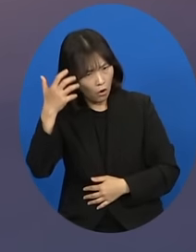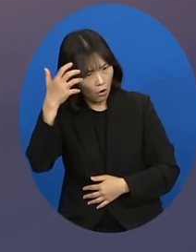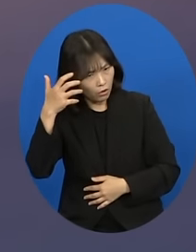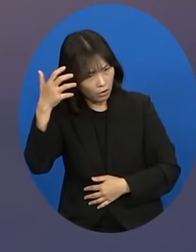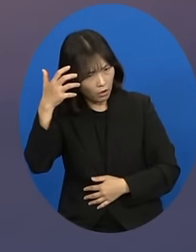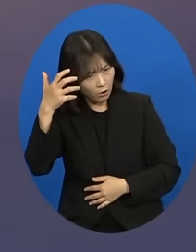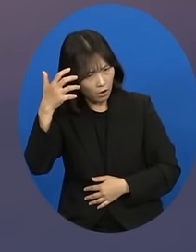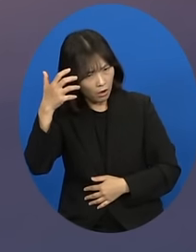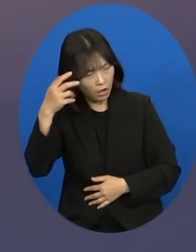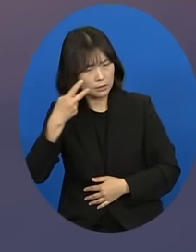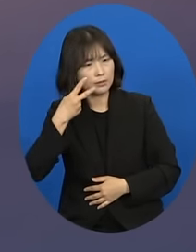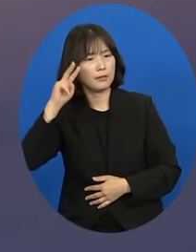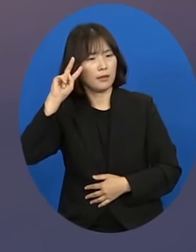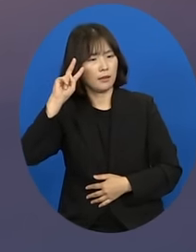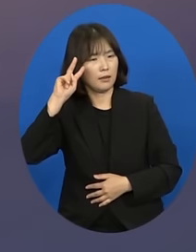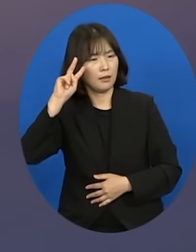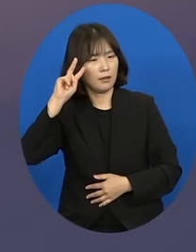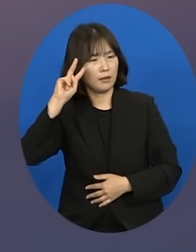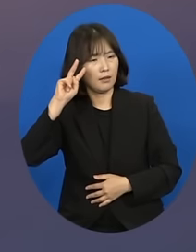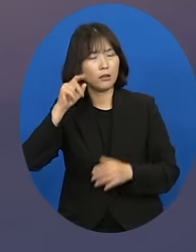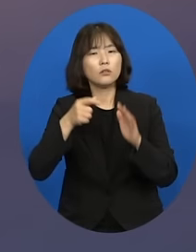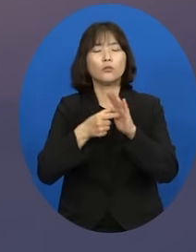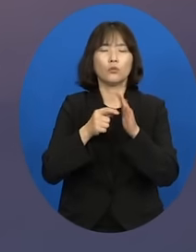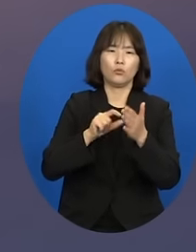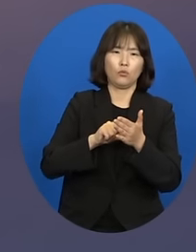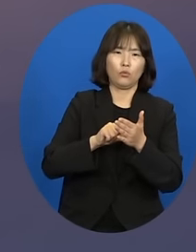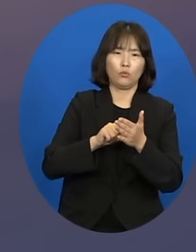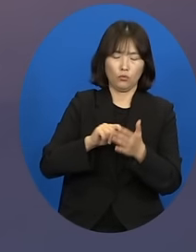우리가 보는 몸과 다른 몸을 입으신 것이지.